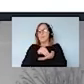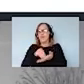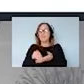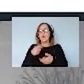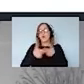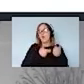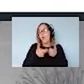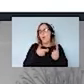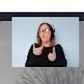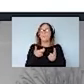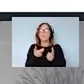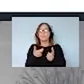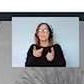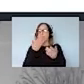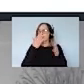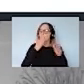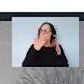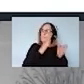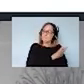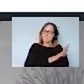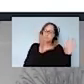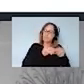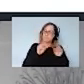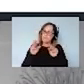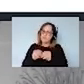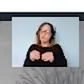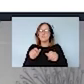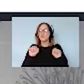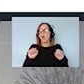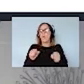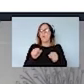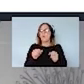robić publikację podsumowującą działania